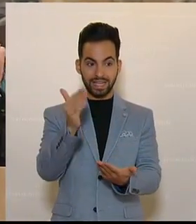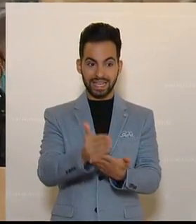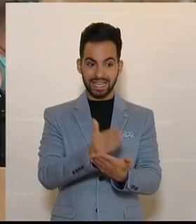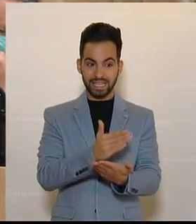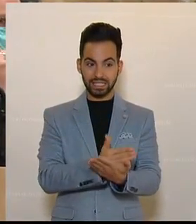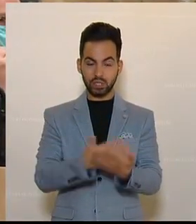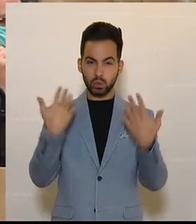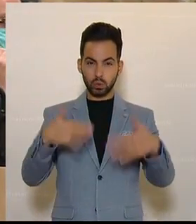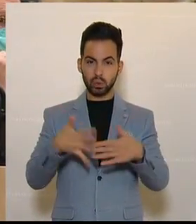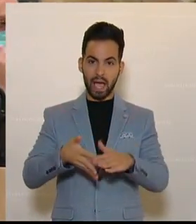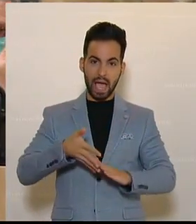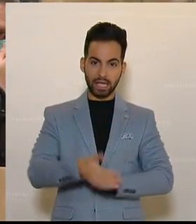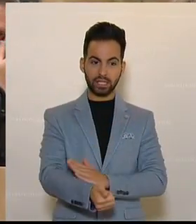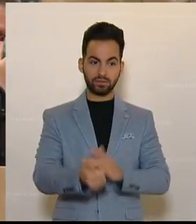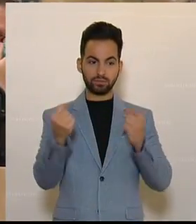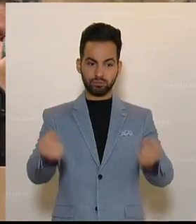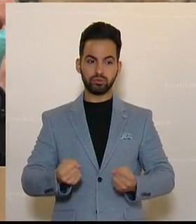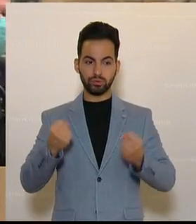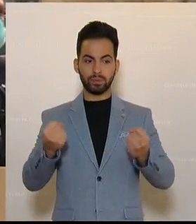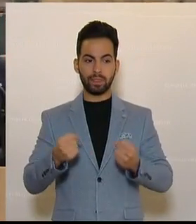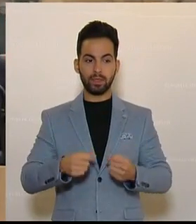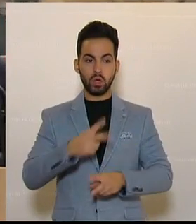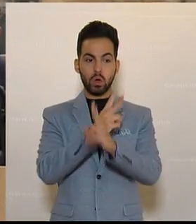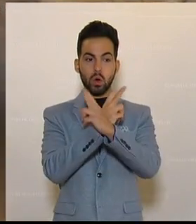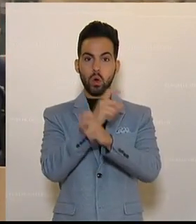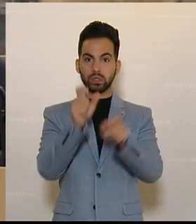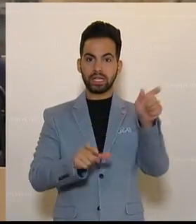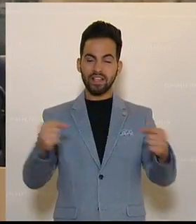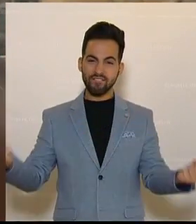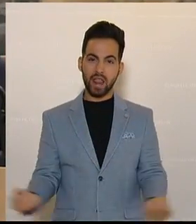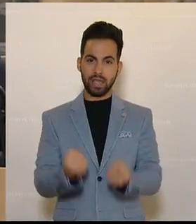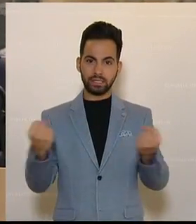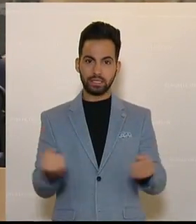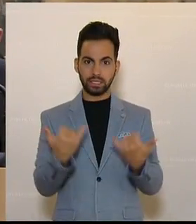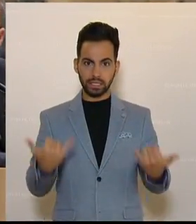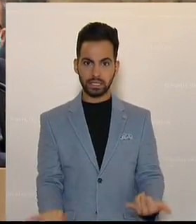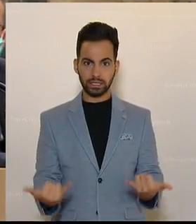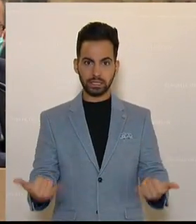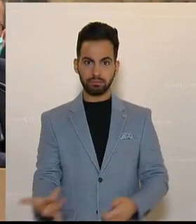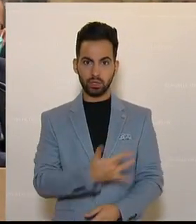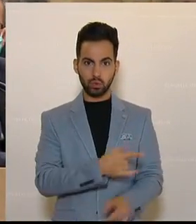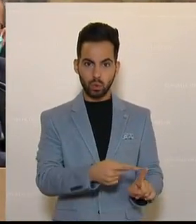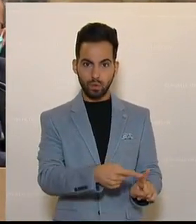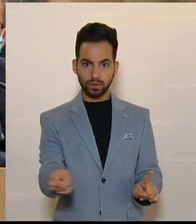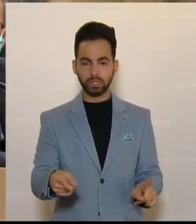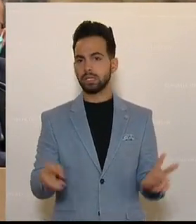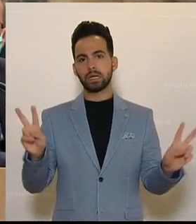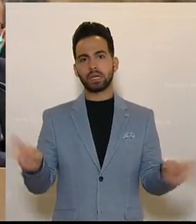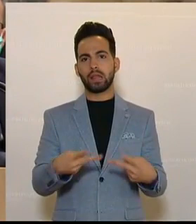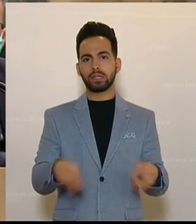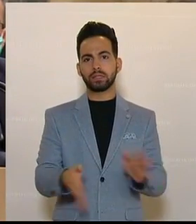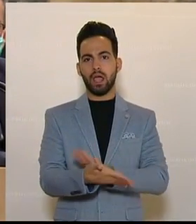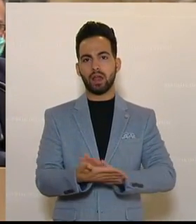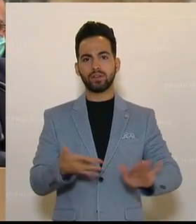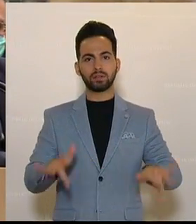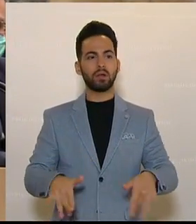weitgreifendes Gesetz geht, das die fleißigen Österreicherinnen und Österreicher trifft, dann kann man nicht die Vorbereitung, die